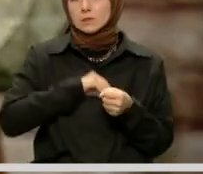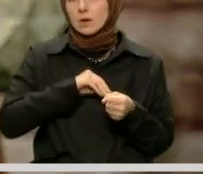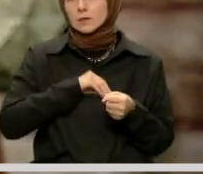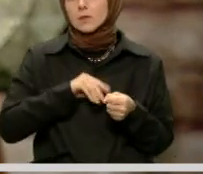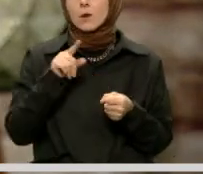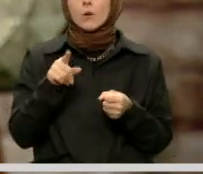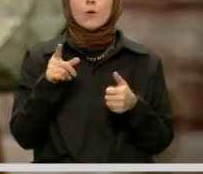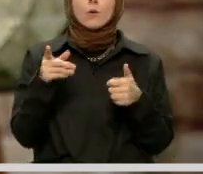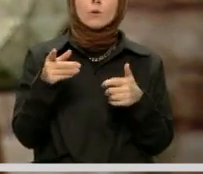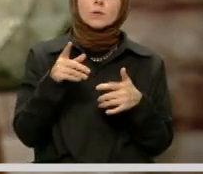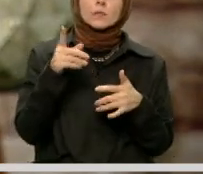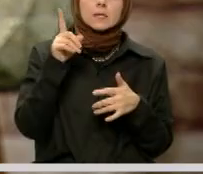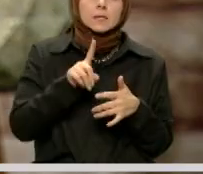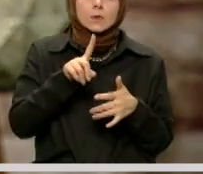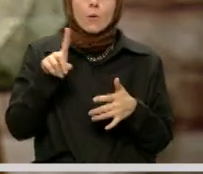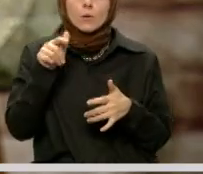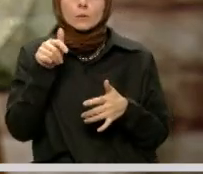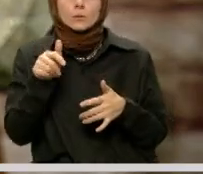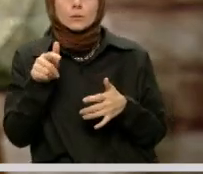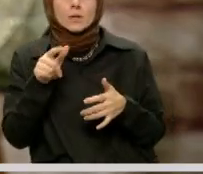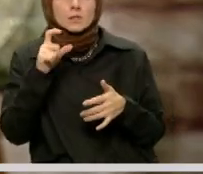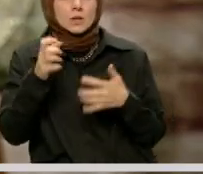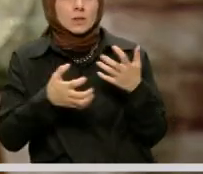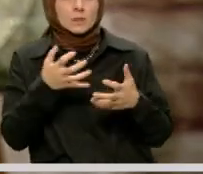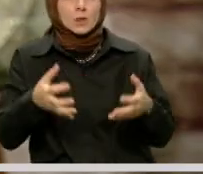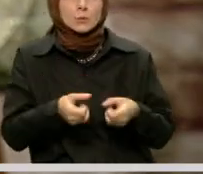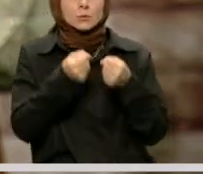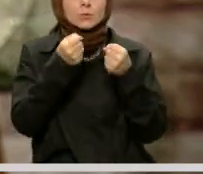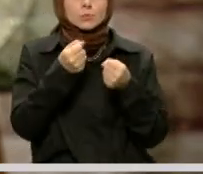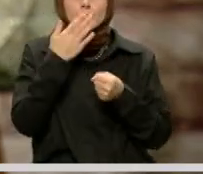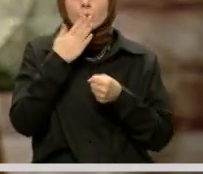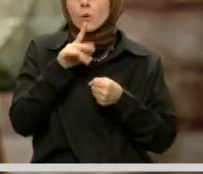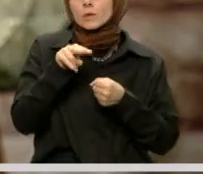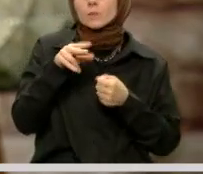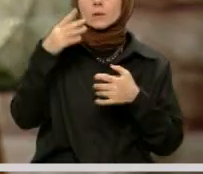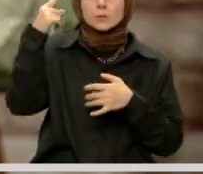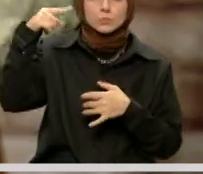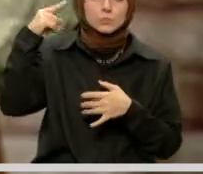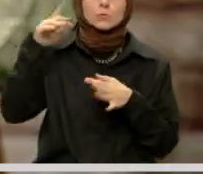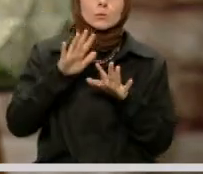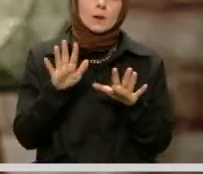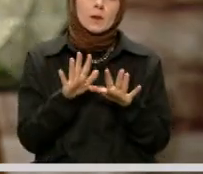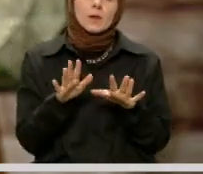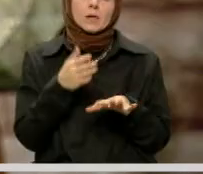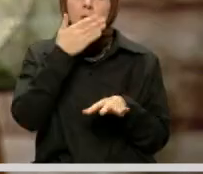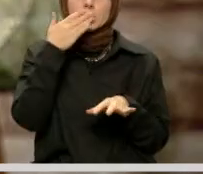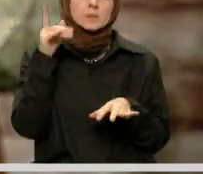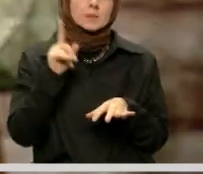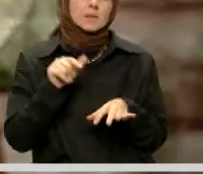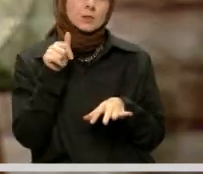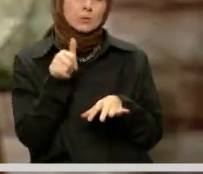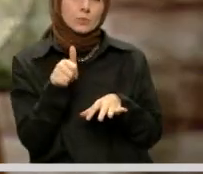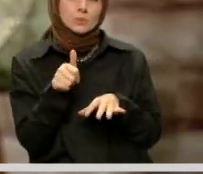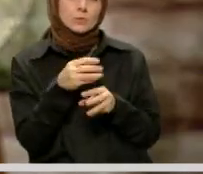tarafında cehennemden azat oluş yok gibi. Değil. Ramazanın ilk günü öyle bir hayır hasenat yaparsınız ki, öyle bir güzellik yaparsınız